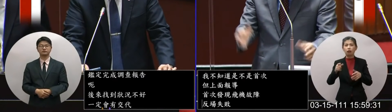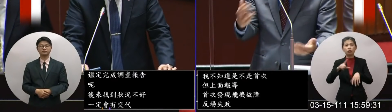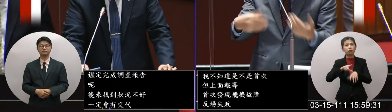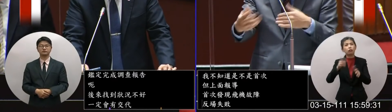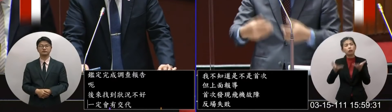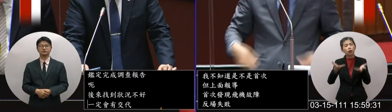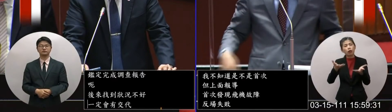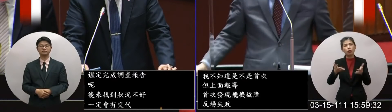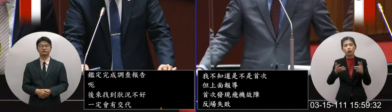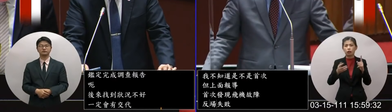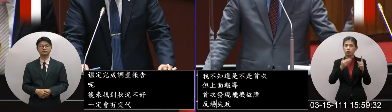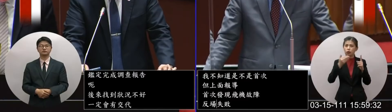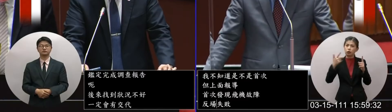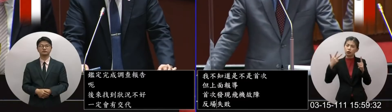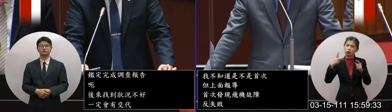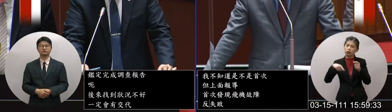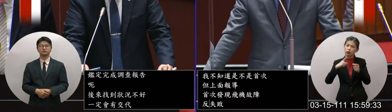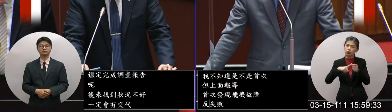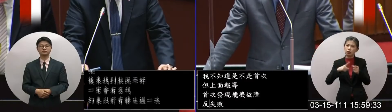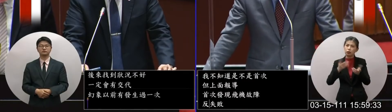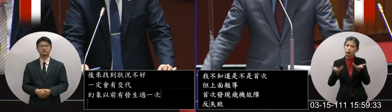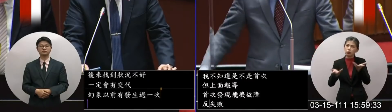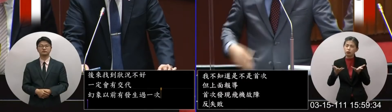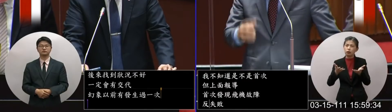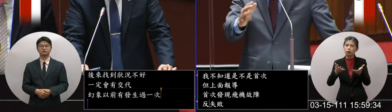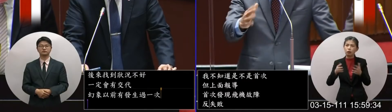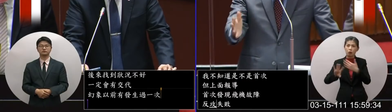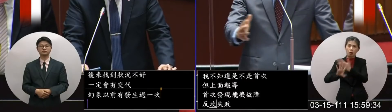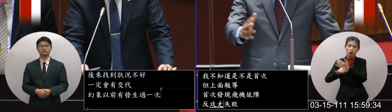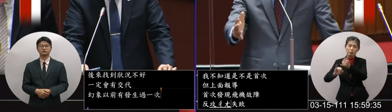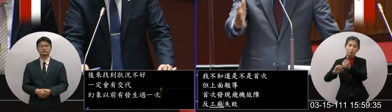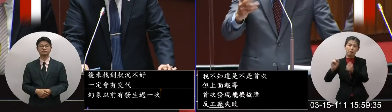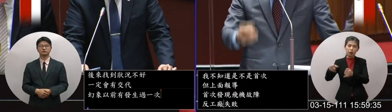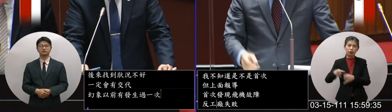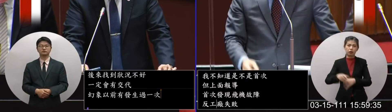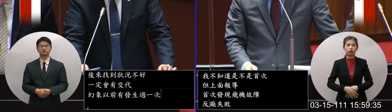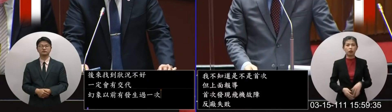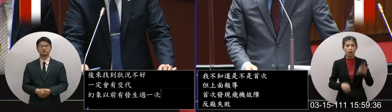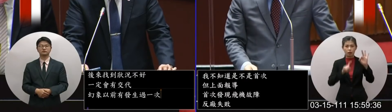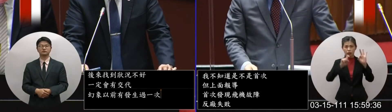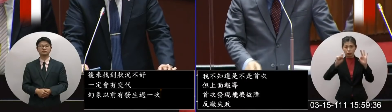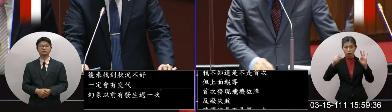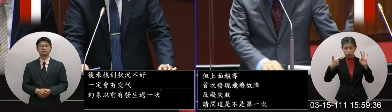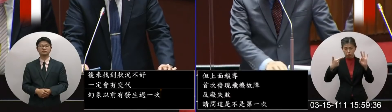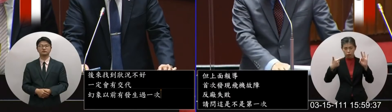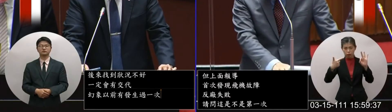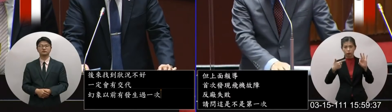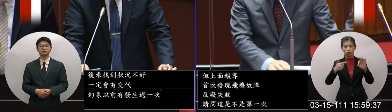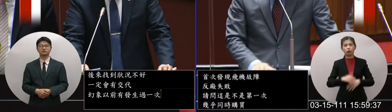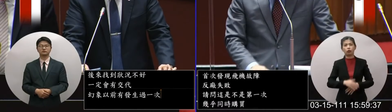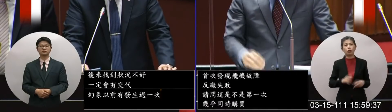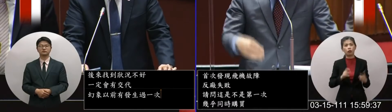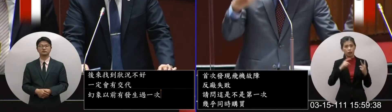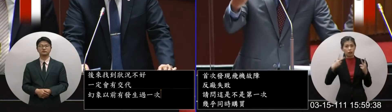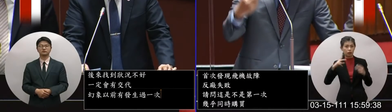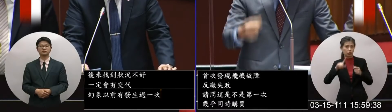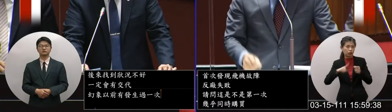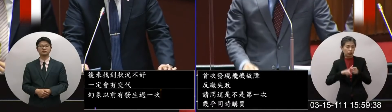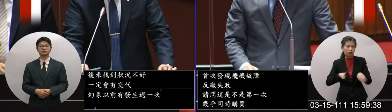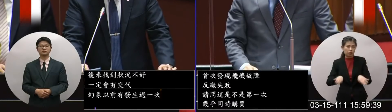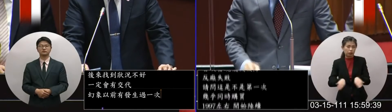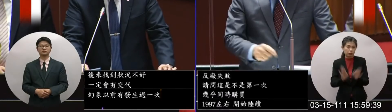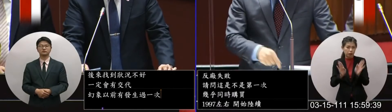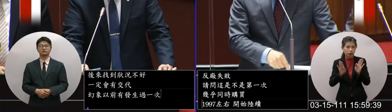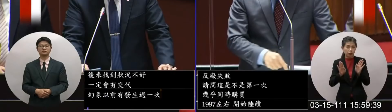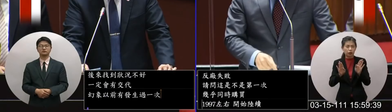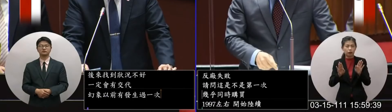右开始陆续交机成军。 F-16 在2012开始进行奉展计划升级，对不